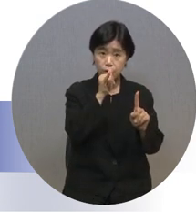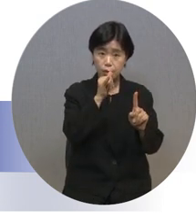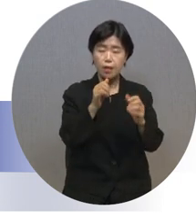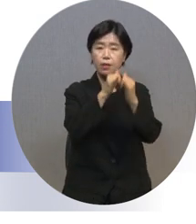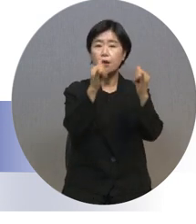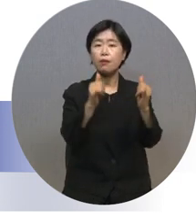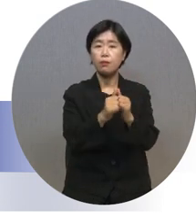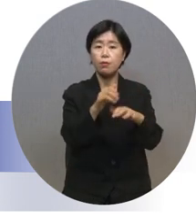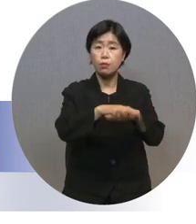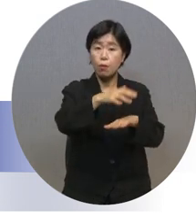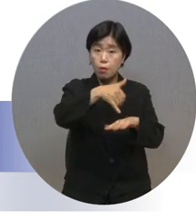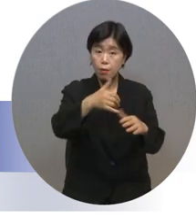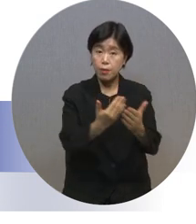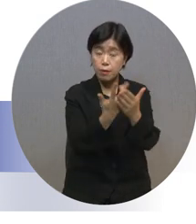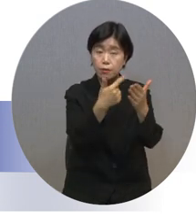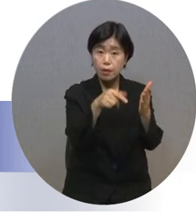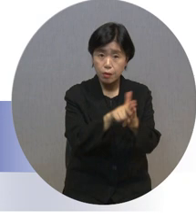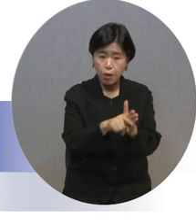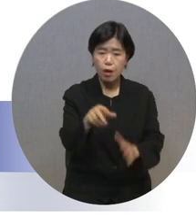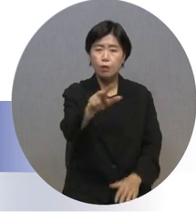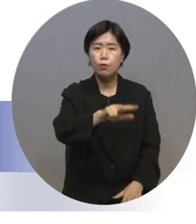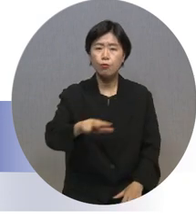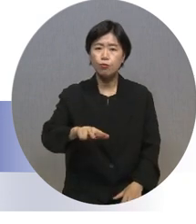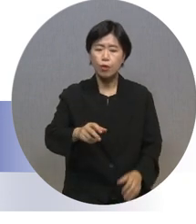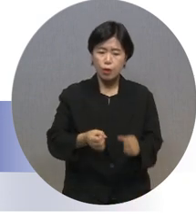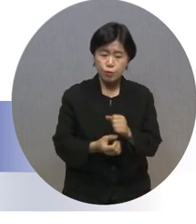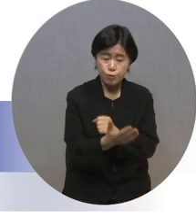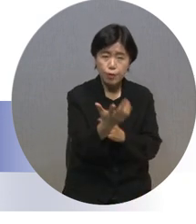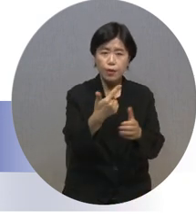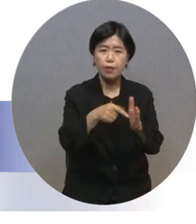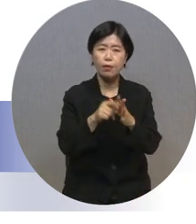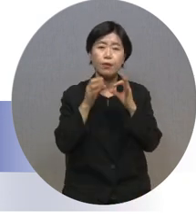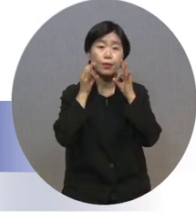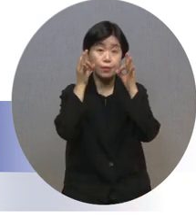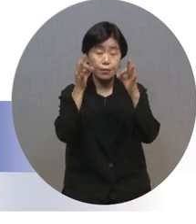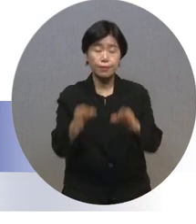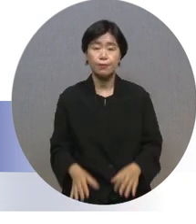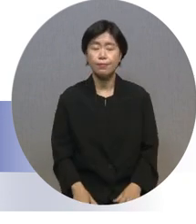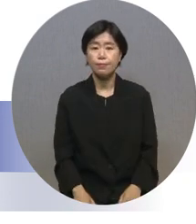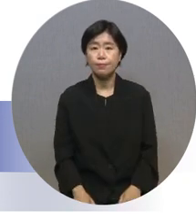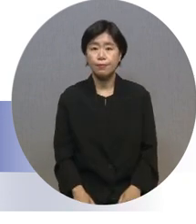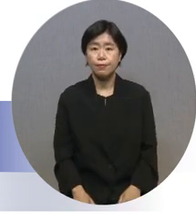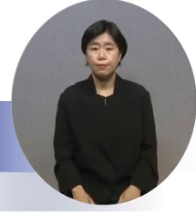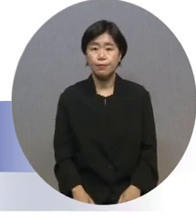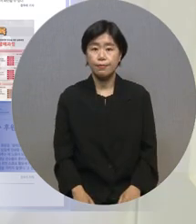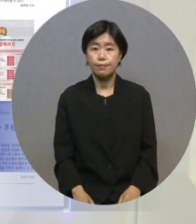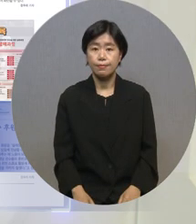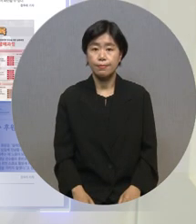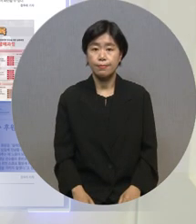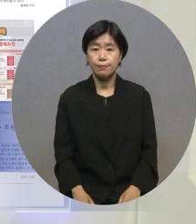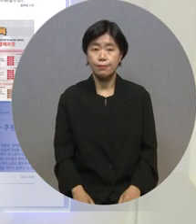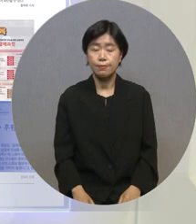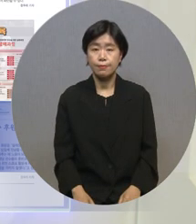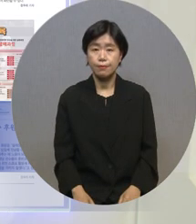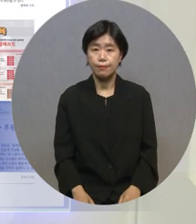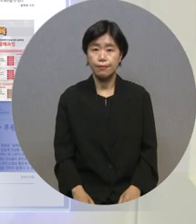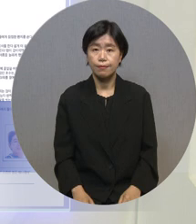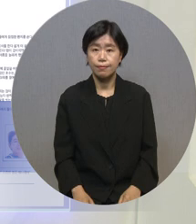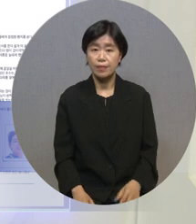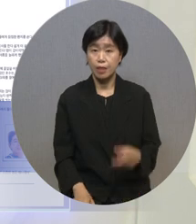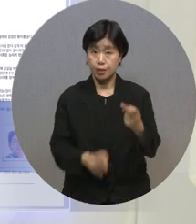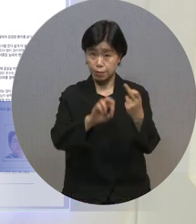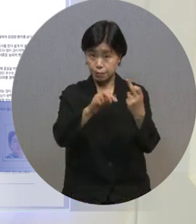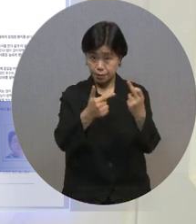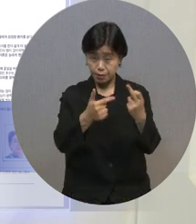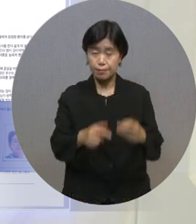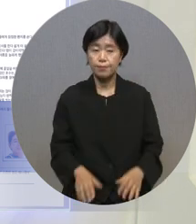활용한 창업이 전국적으로 확대될 수 있도록 노력하겠다고 말했습니다 계속해서 12면